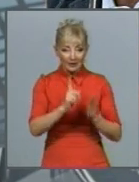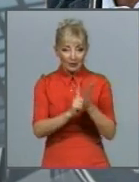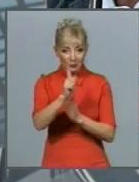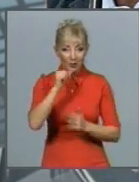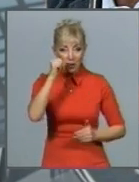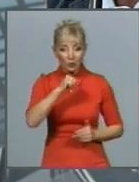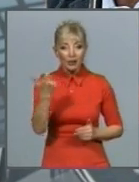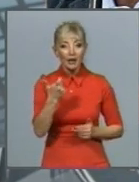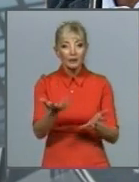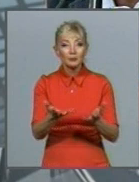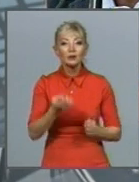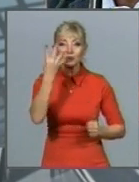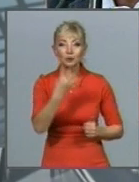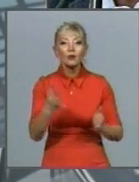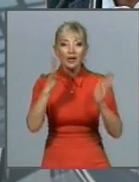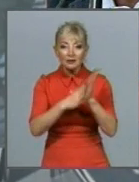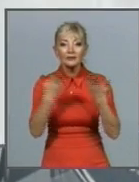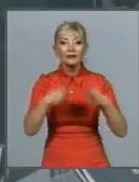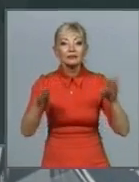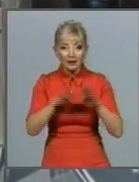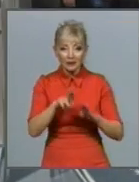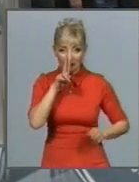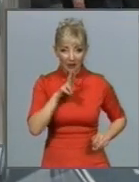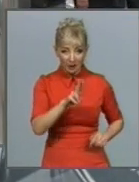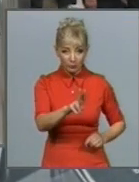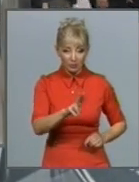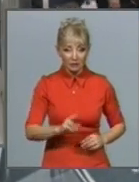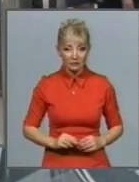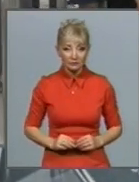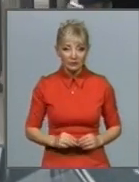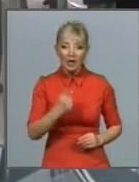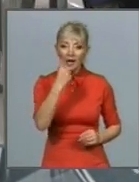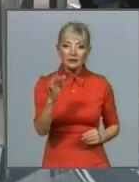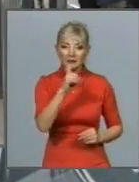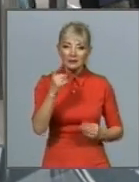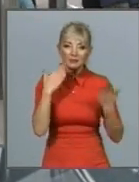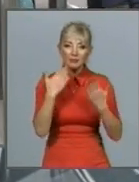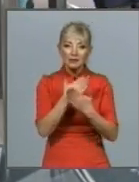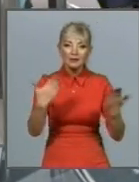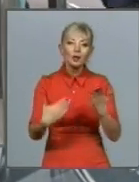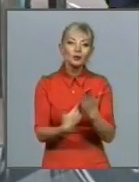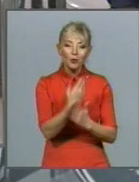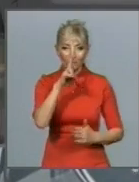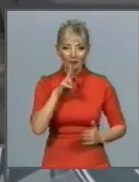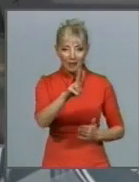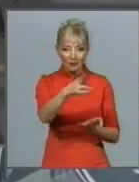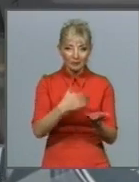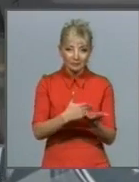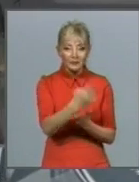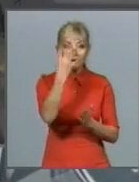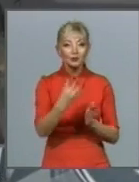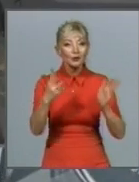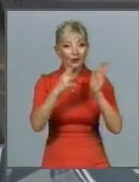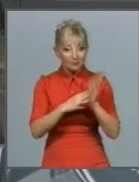Харьков получит 49 таких тролейбусов. Один з останніх нових тролейбусних шляхів номер